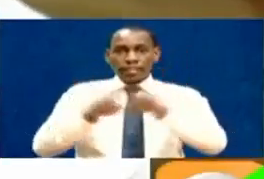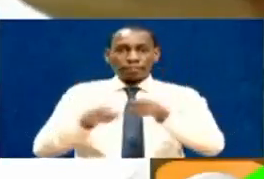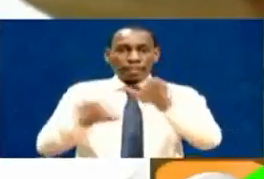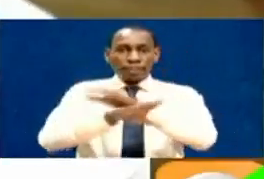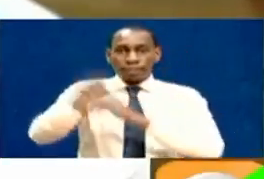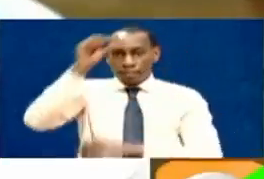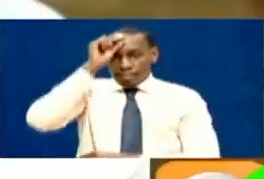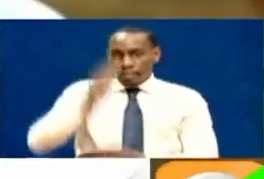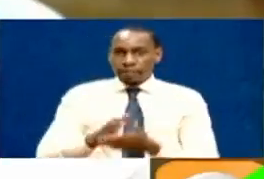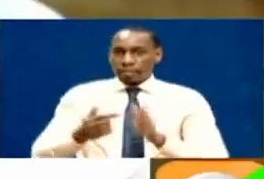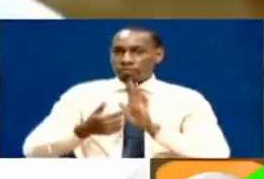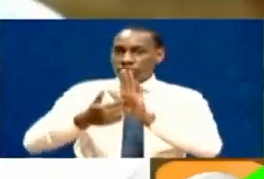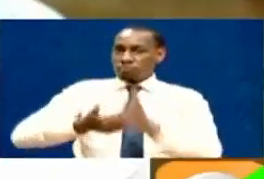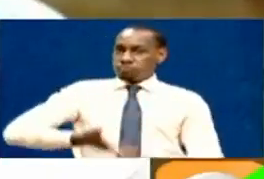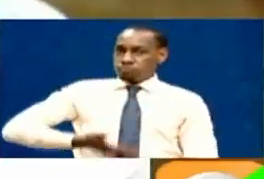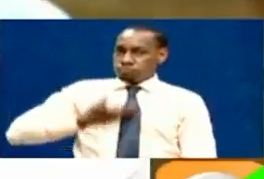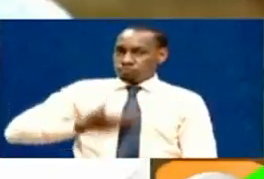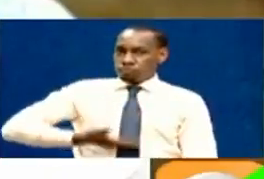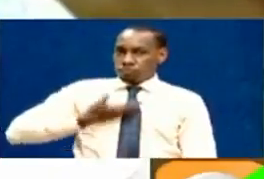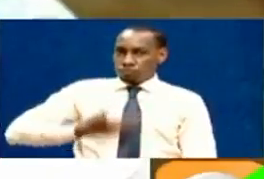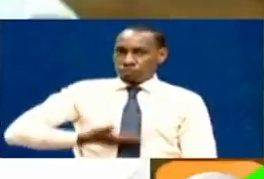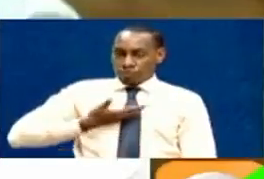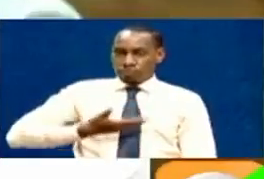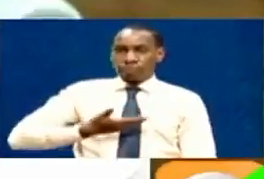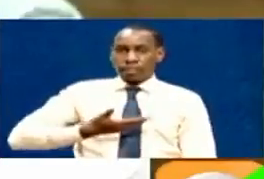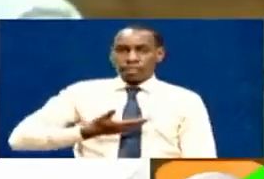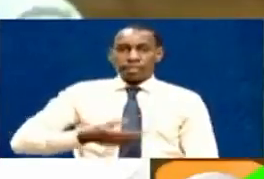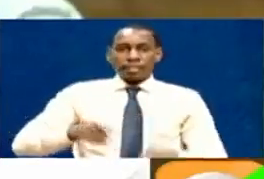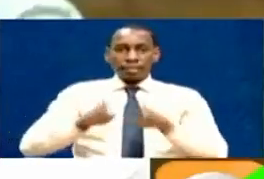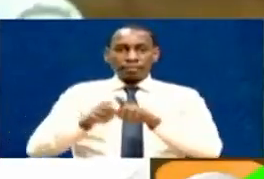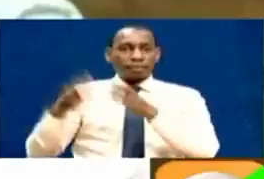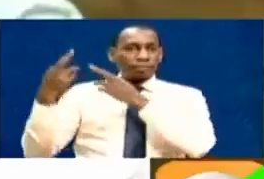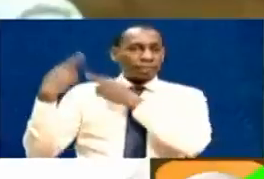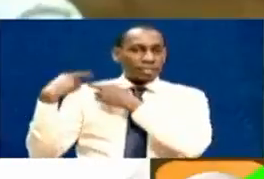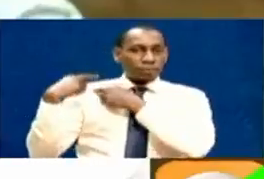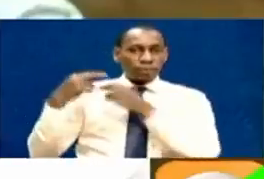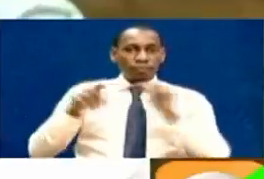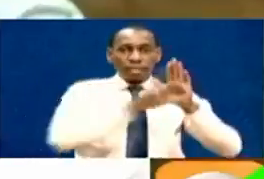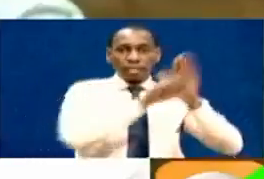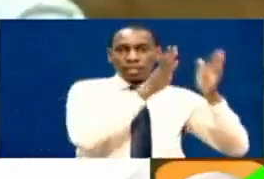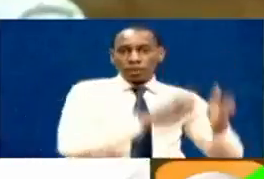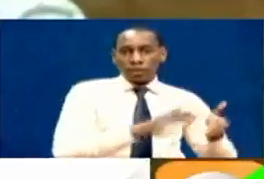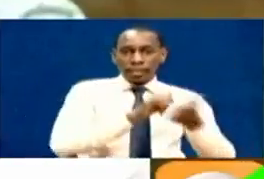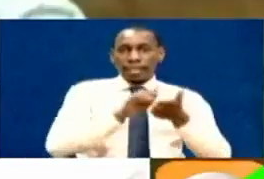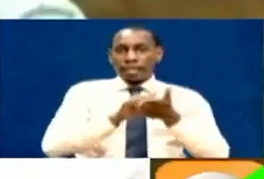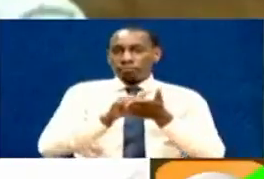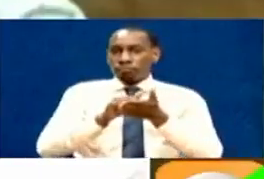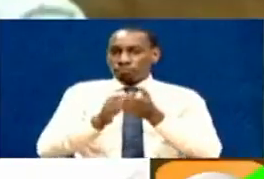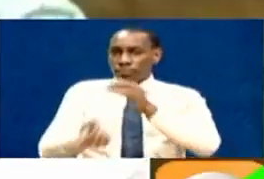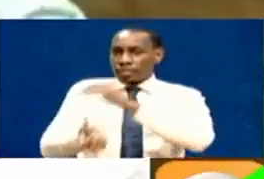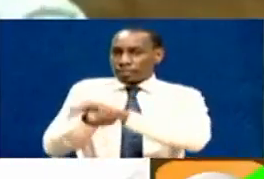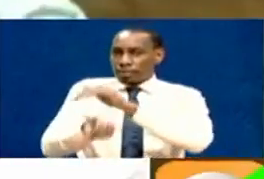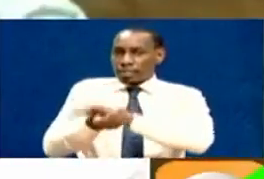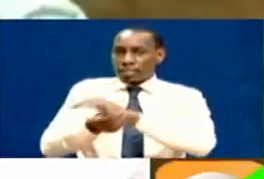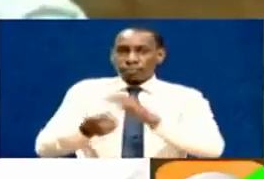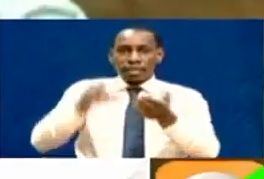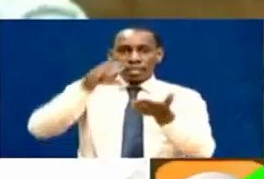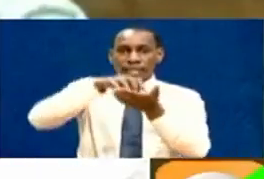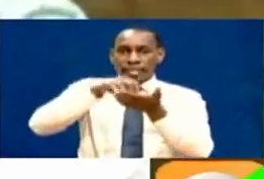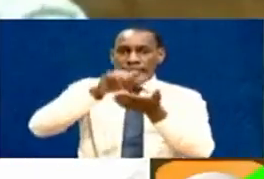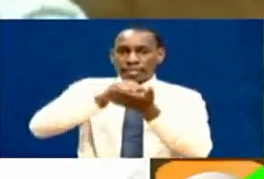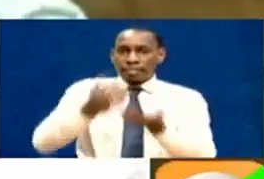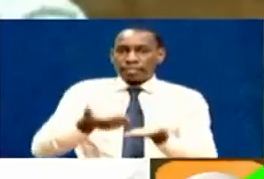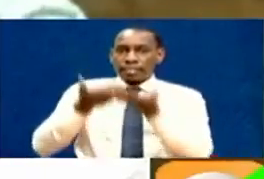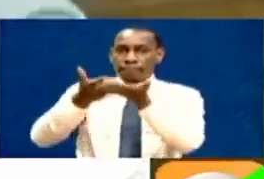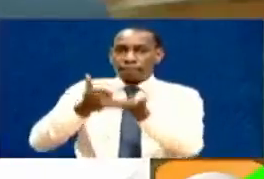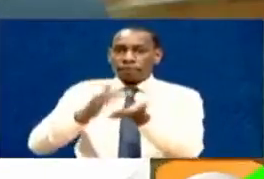Saburi akionyesha ghadhabu huku akipata kopo la maji mahakamani. Kibarua kilikuwa kwa mawakili wake kuchanganua baadhi ya madai yaliyowasilishwa na upande